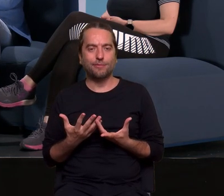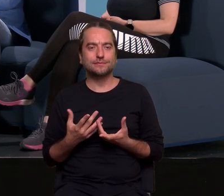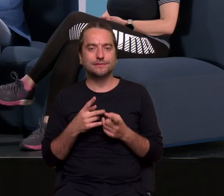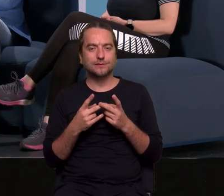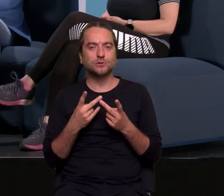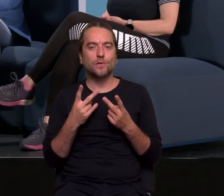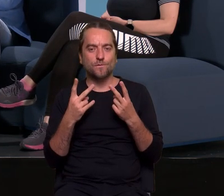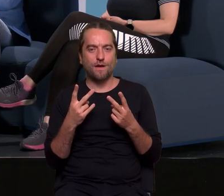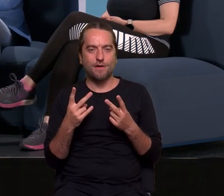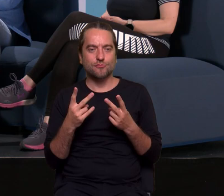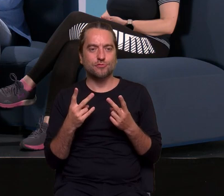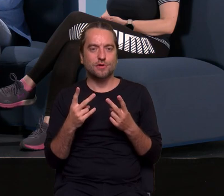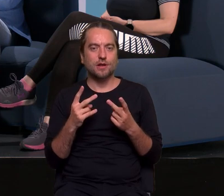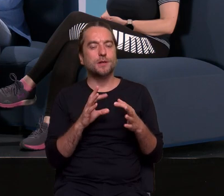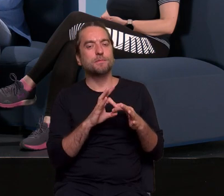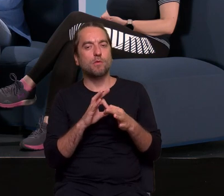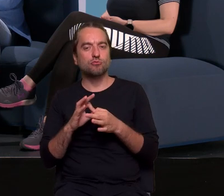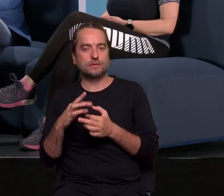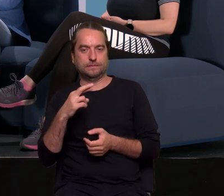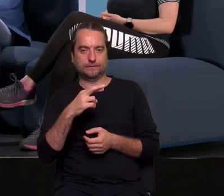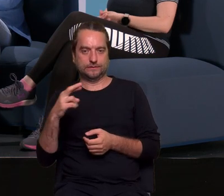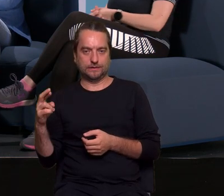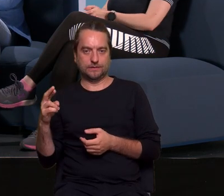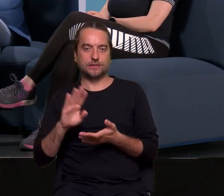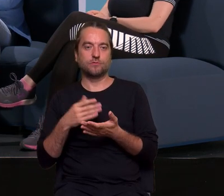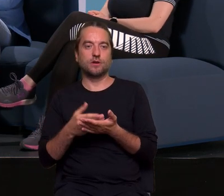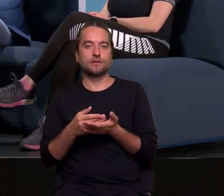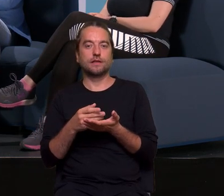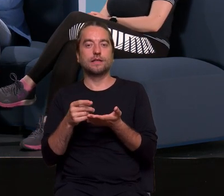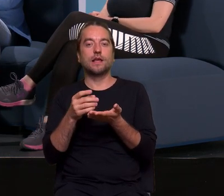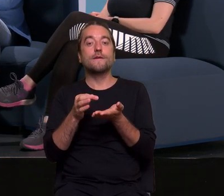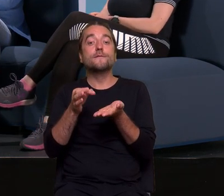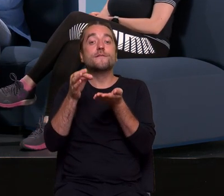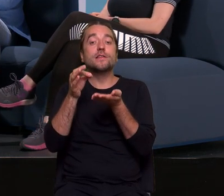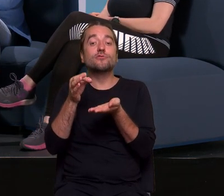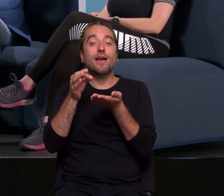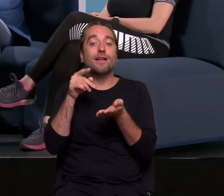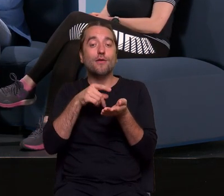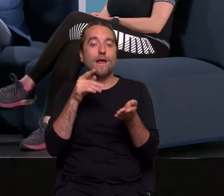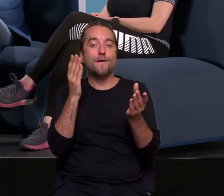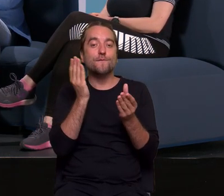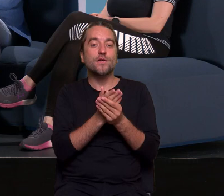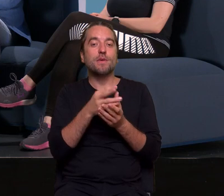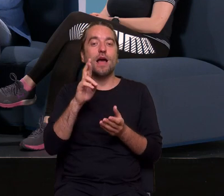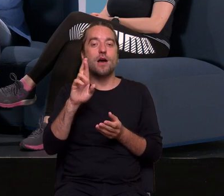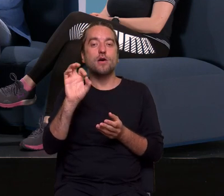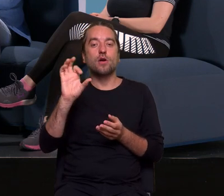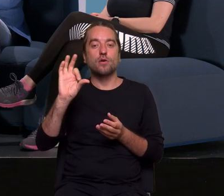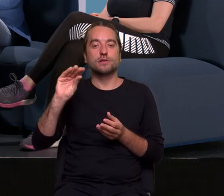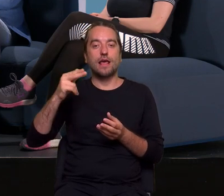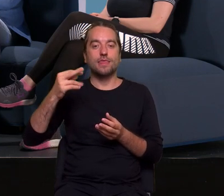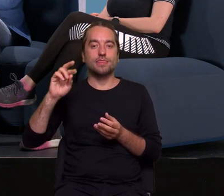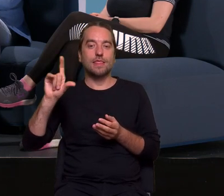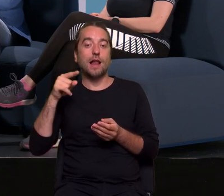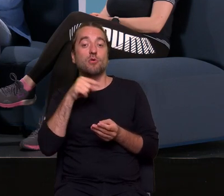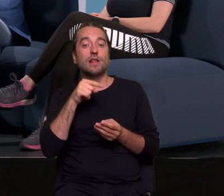się z tymi przedmiotami. To znaczy ta filiżanka Rosenthala, ona nie budzi takich emocji, bo za nią nie